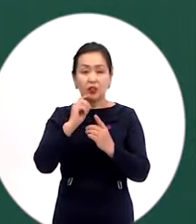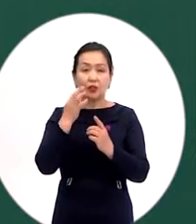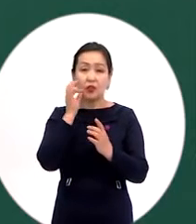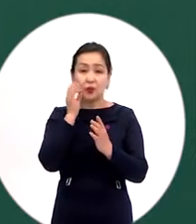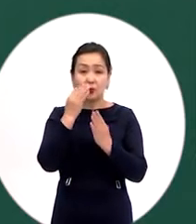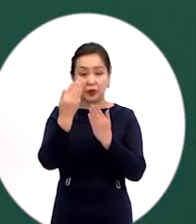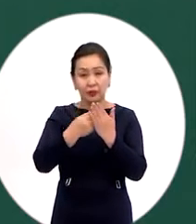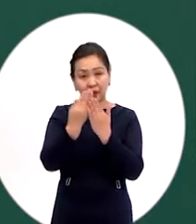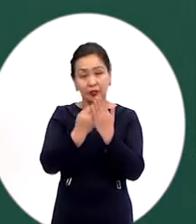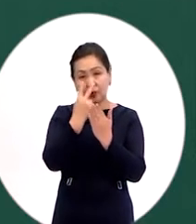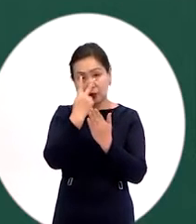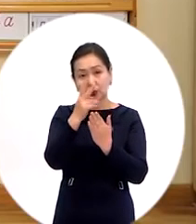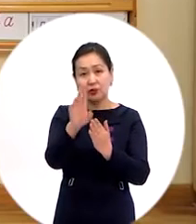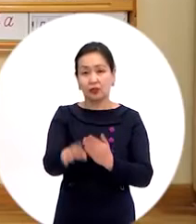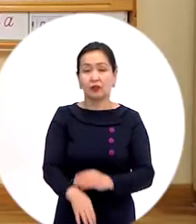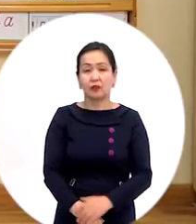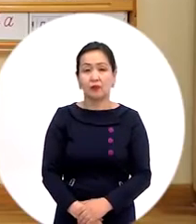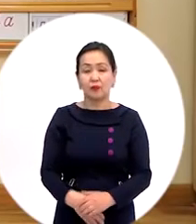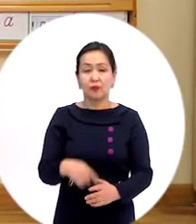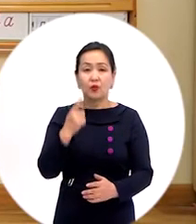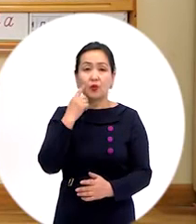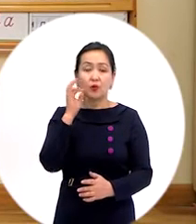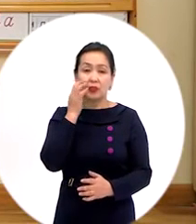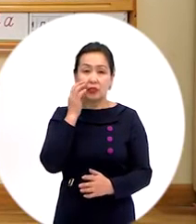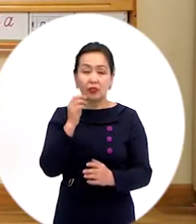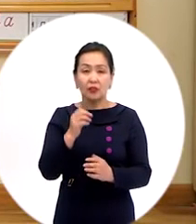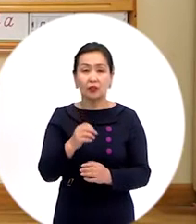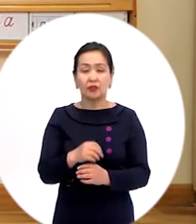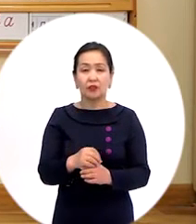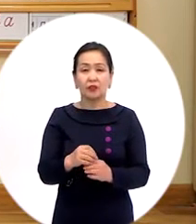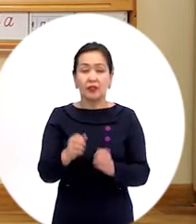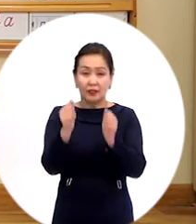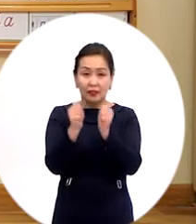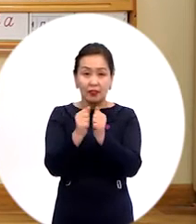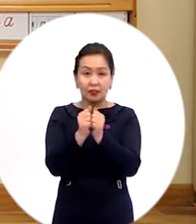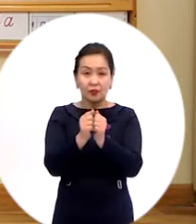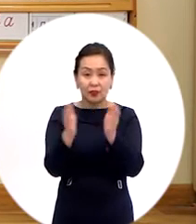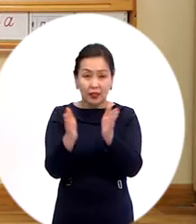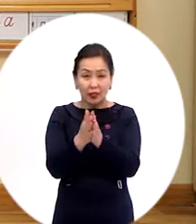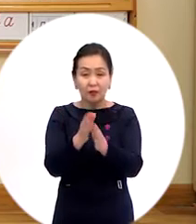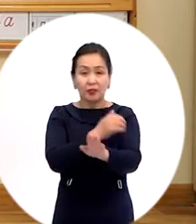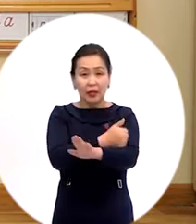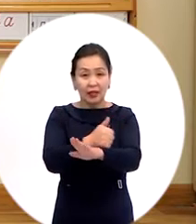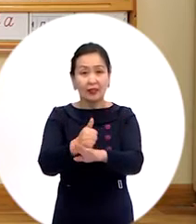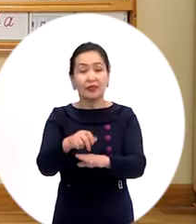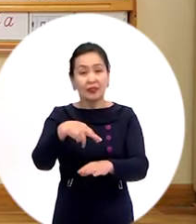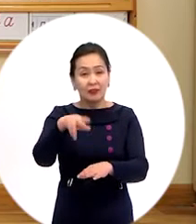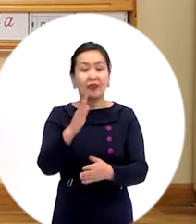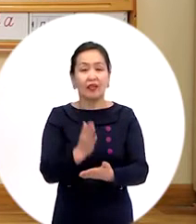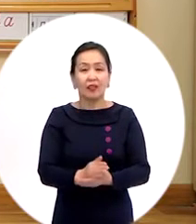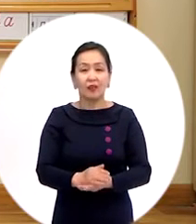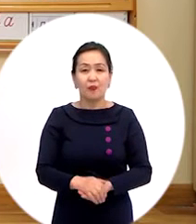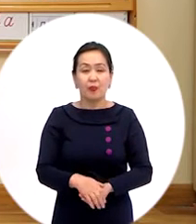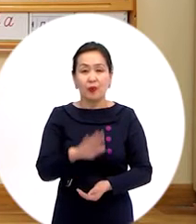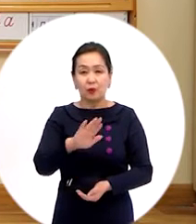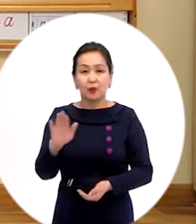киноны хэсгээс үзэж сонирхноо. Хүүхэлдэйн киноны баатартайгаа хамт бас аялалд явах болноо. Хүүхдүүдээ